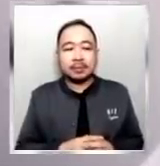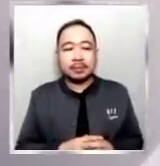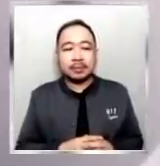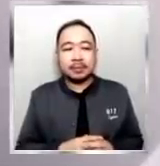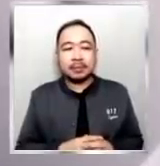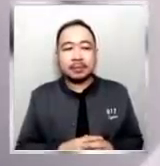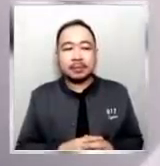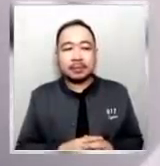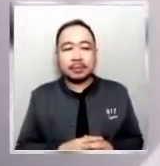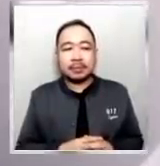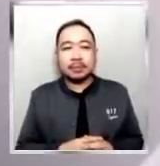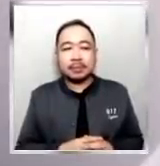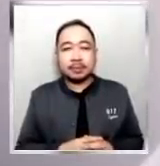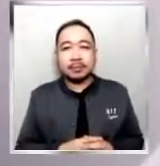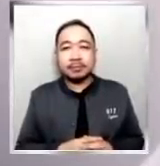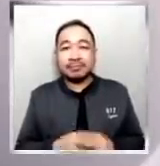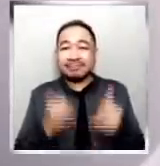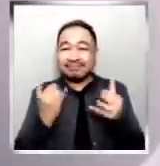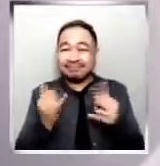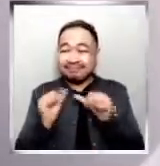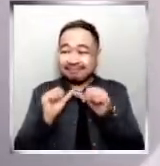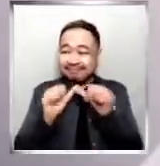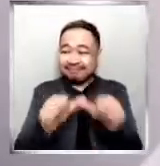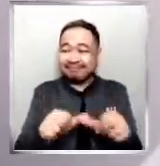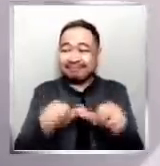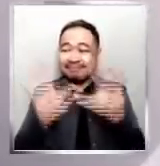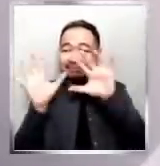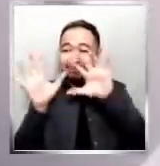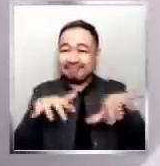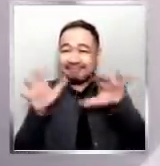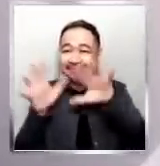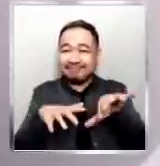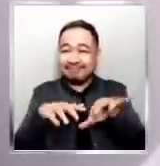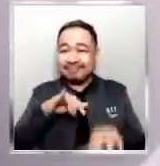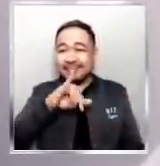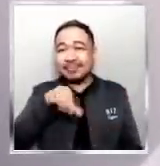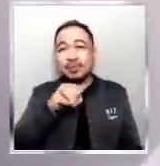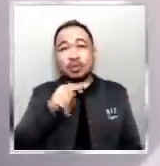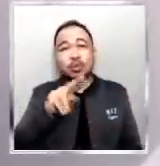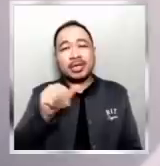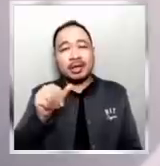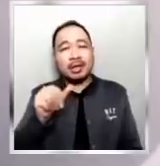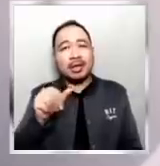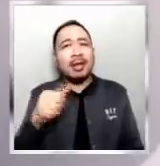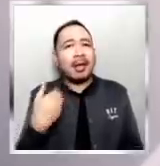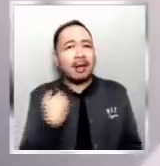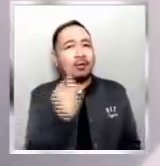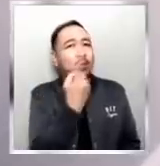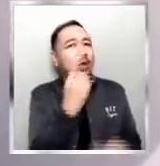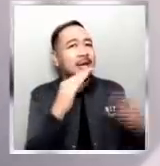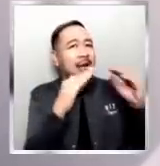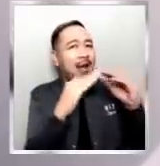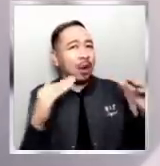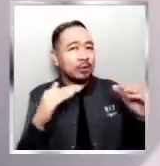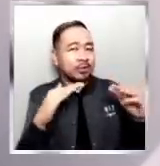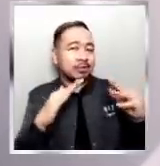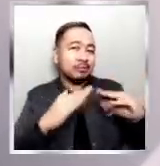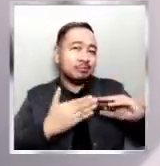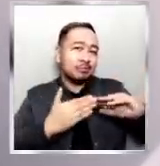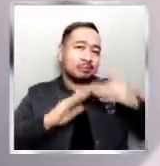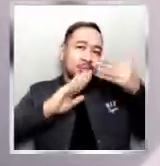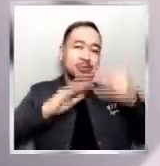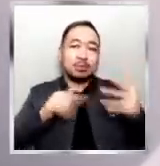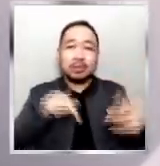Kasagsagan ng pananalasa ng Bagyong Jolina kahapon, tinangay ng baha ang isang bahay sa Batangas. Ang navideohang pangyayari